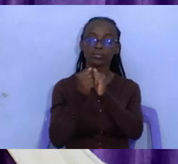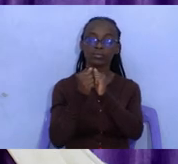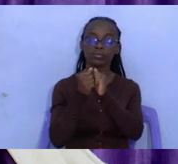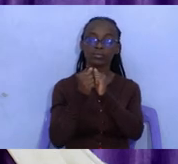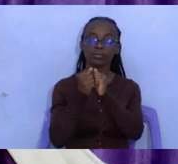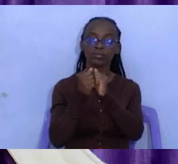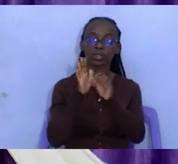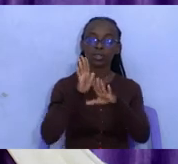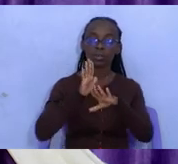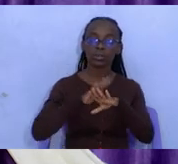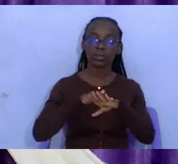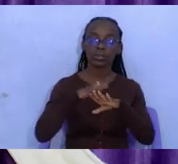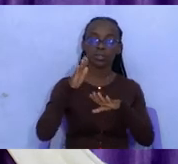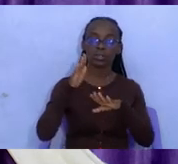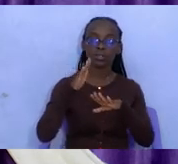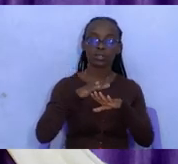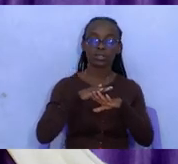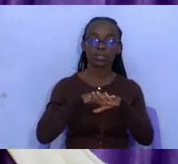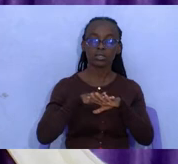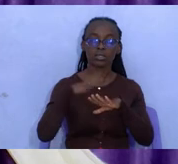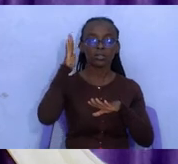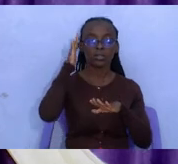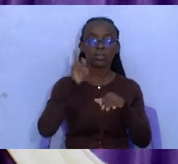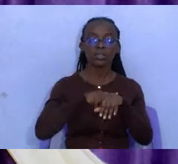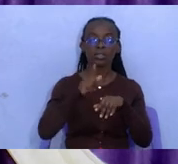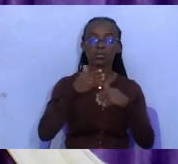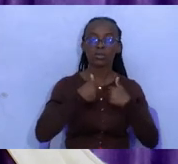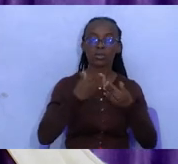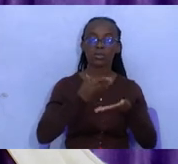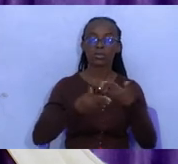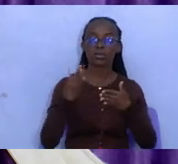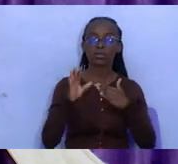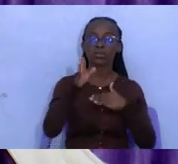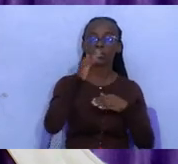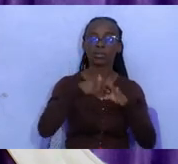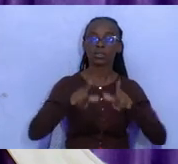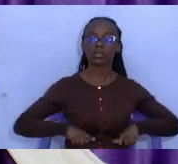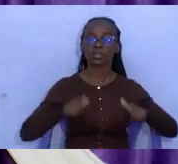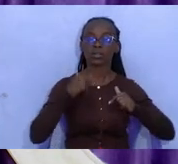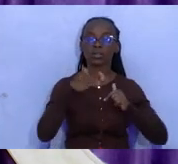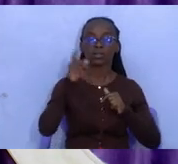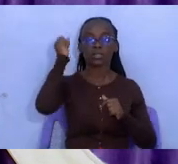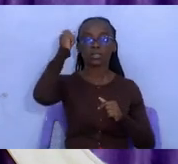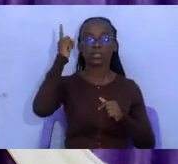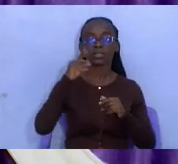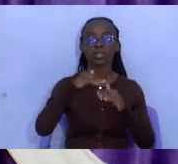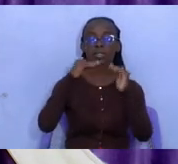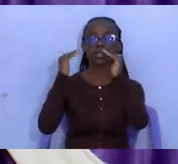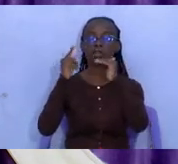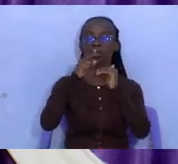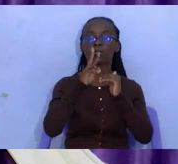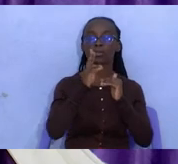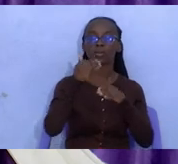Ni vizuri kupata maarifa, maana wakati ambapo uko na mtumishi wa Mungu in your life, kwa neema ya Mungu anaelewa kiwango umefikia. So